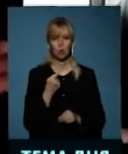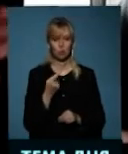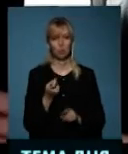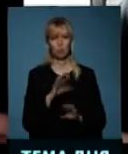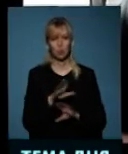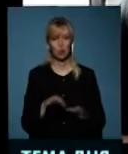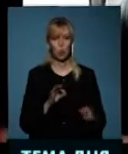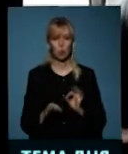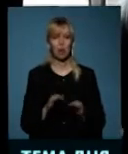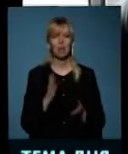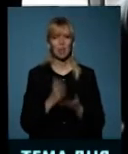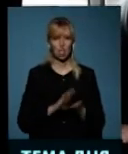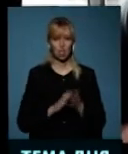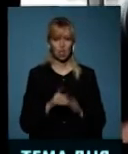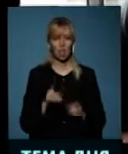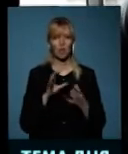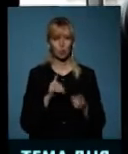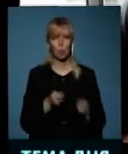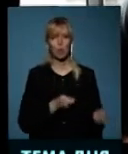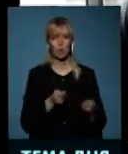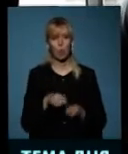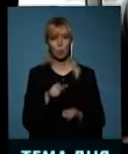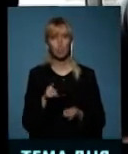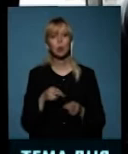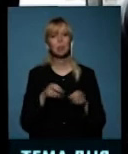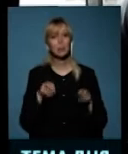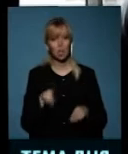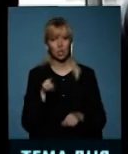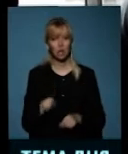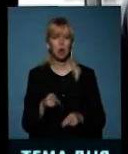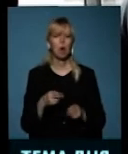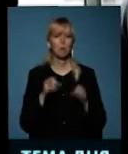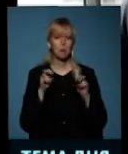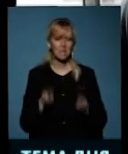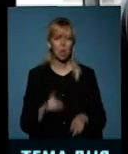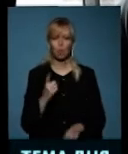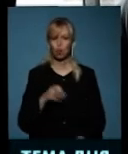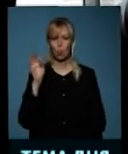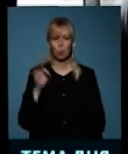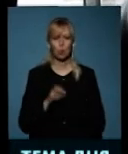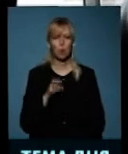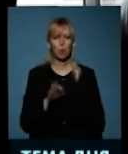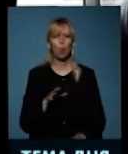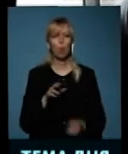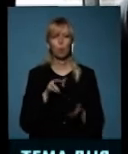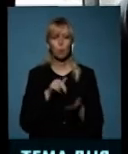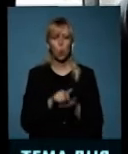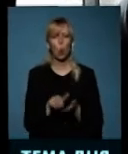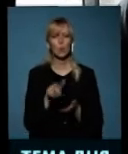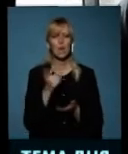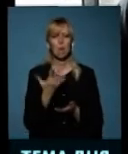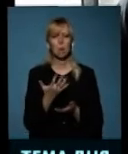Чи належний стан цього автобуса для того, щоб перевозити пасажирів, чи безпечний? Безпечний 100%, бо